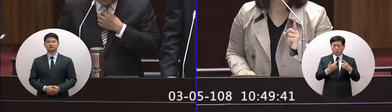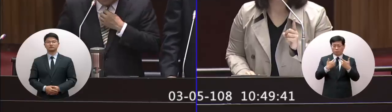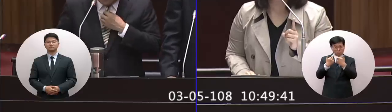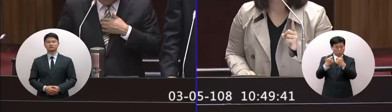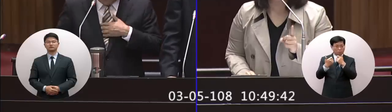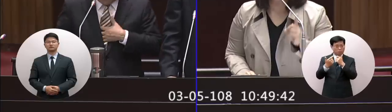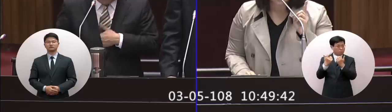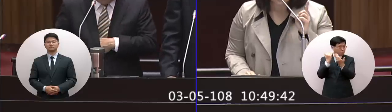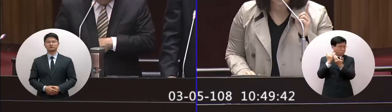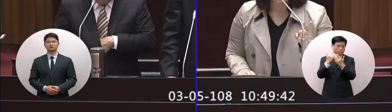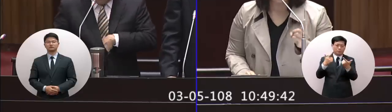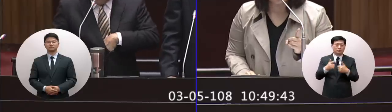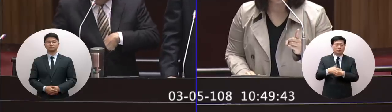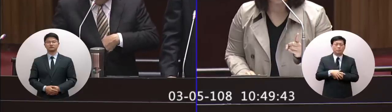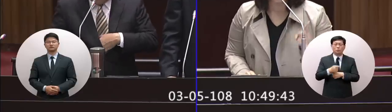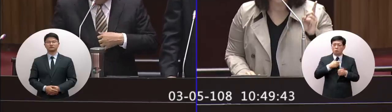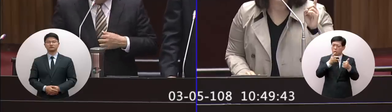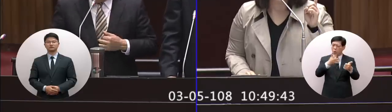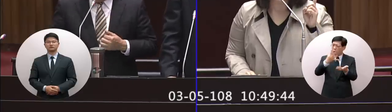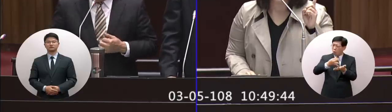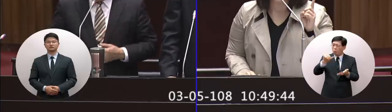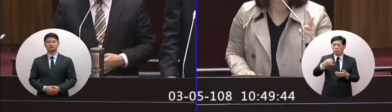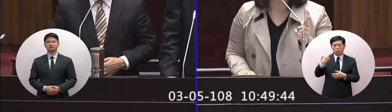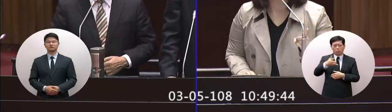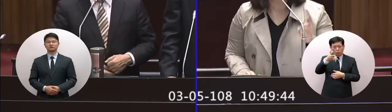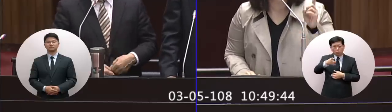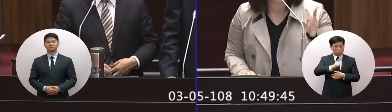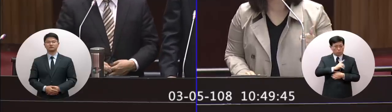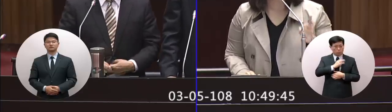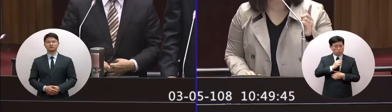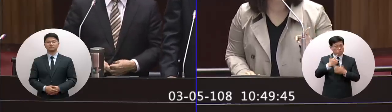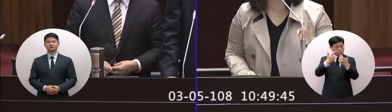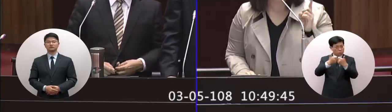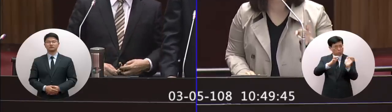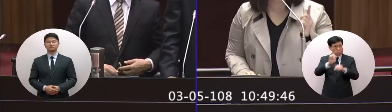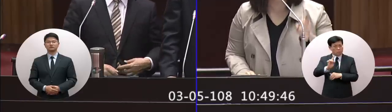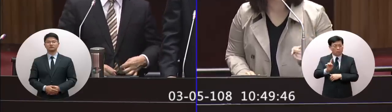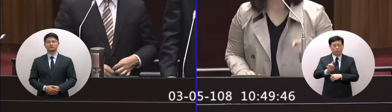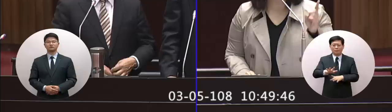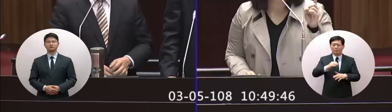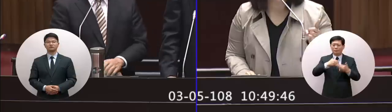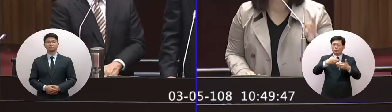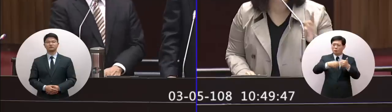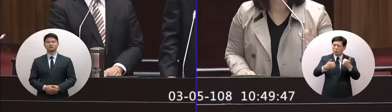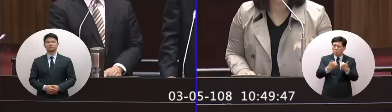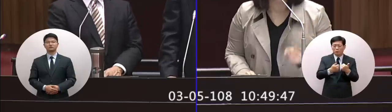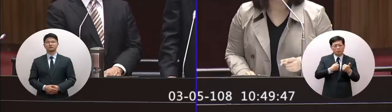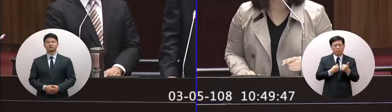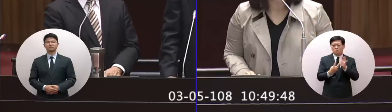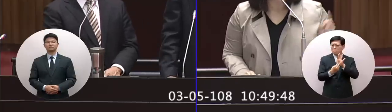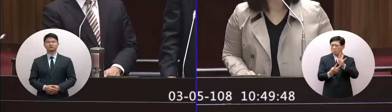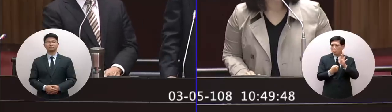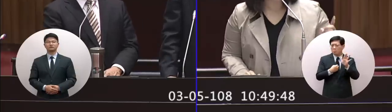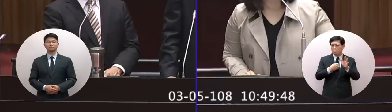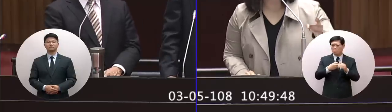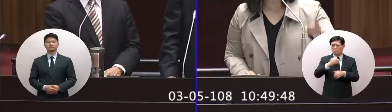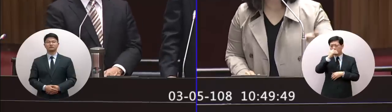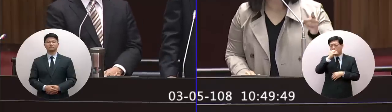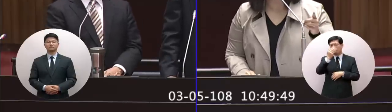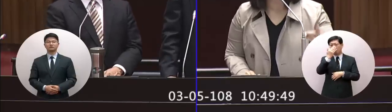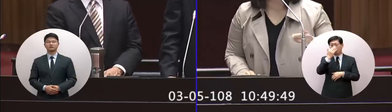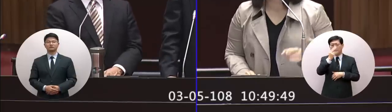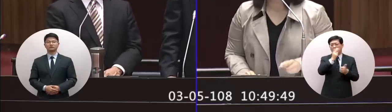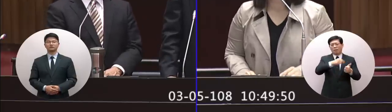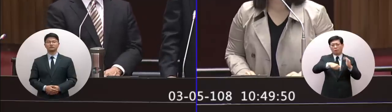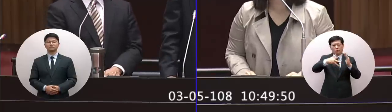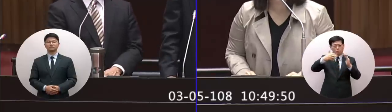择逃避。好，所以我问了你很多次，我也要问你的态度。可是我们的陆委会主委连表态都不敢，都要院长